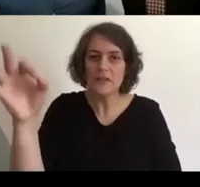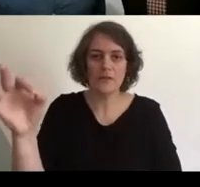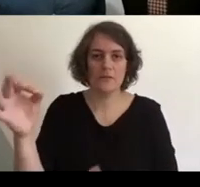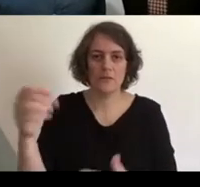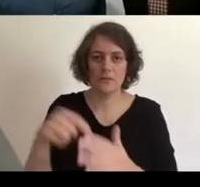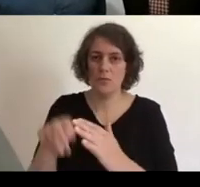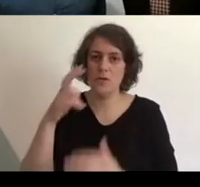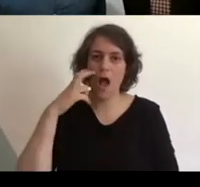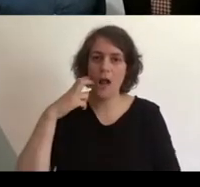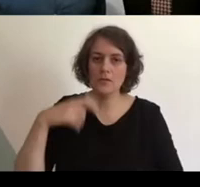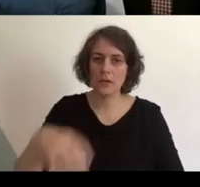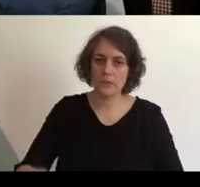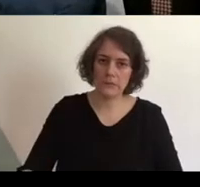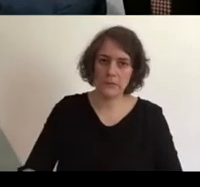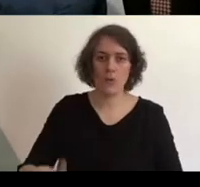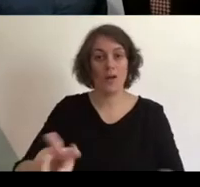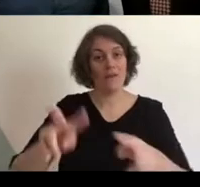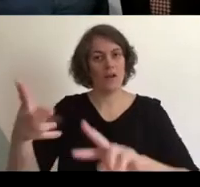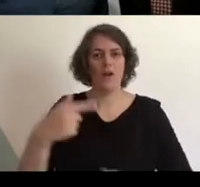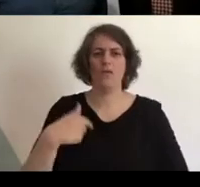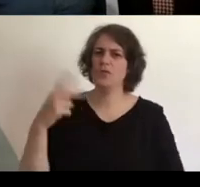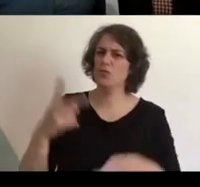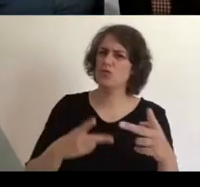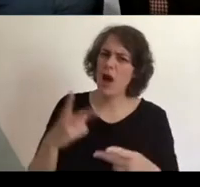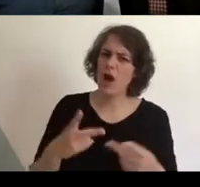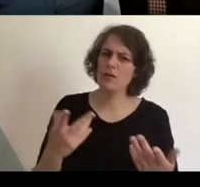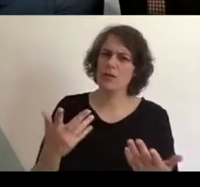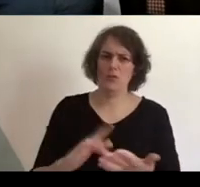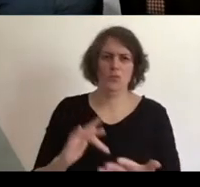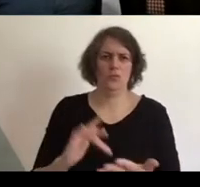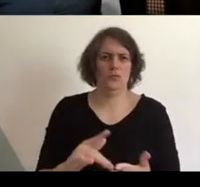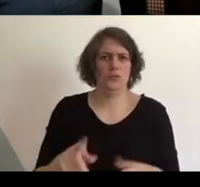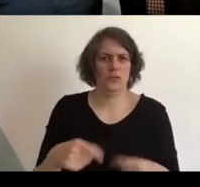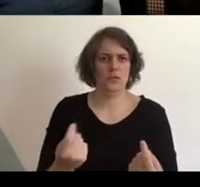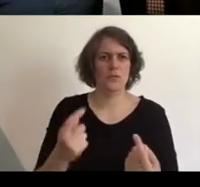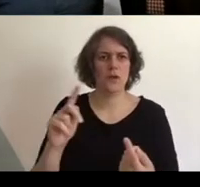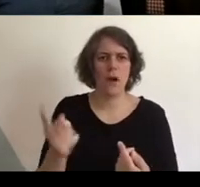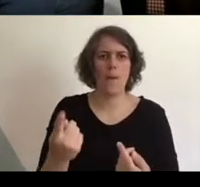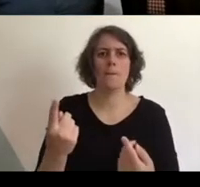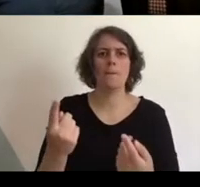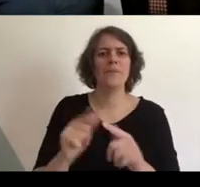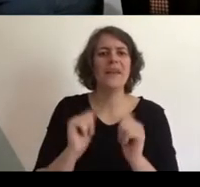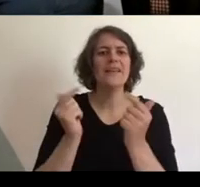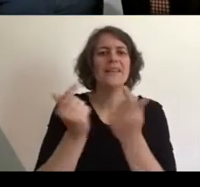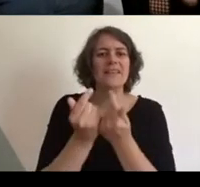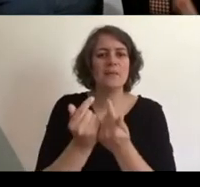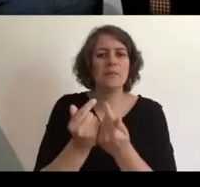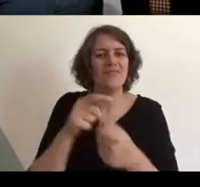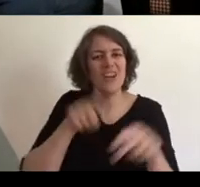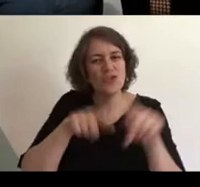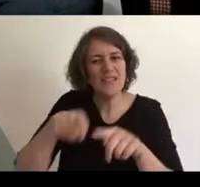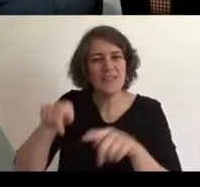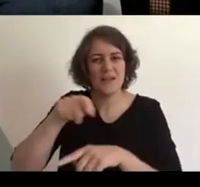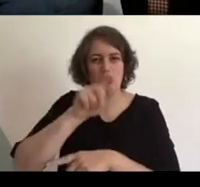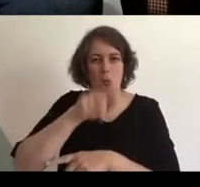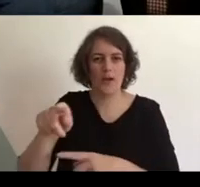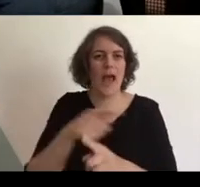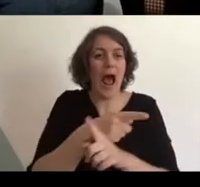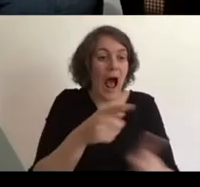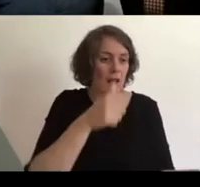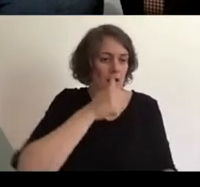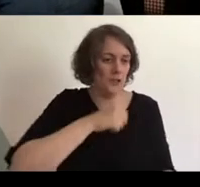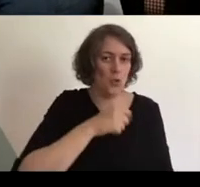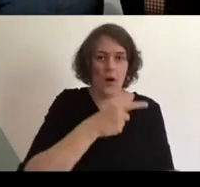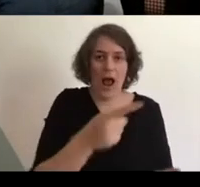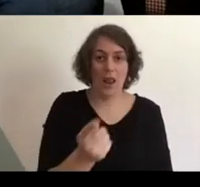verändern. Ich persönlich finde das total schade, weil ich denke halt, ein heterogenes Team bereichert und es steigert die Kreativität.